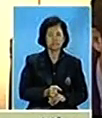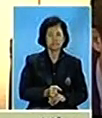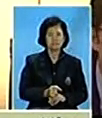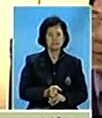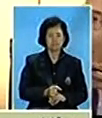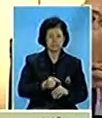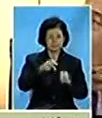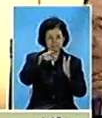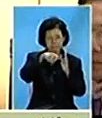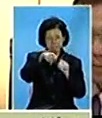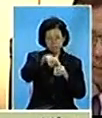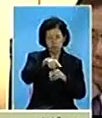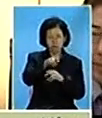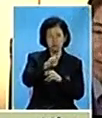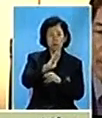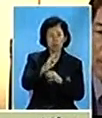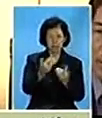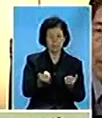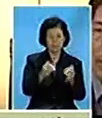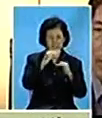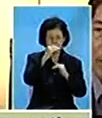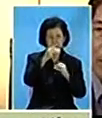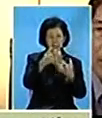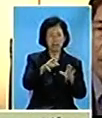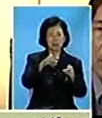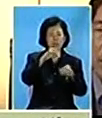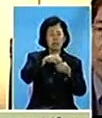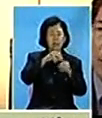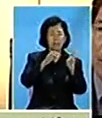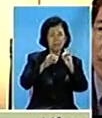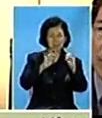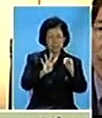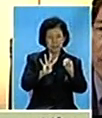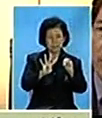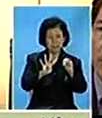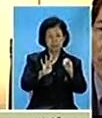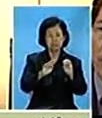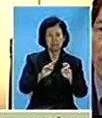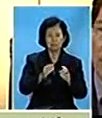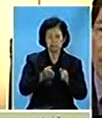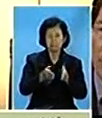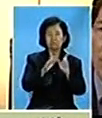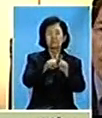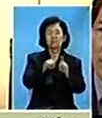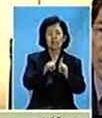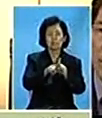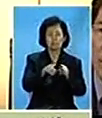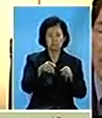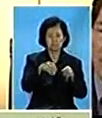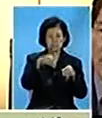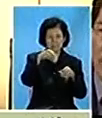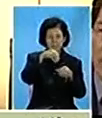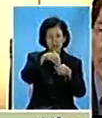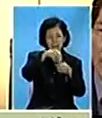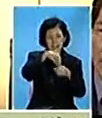พอพระบัญญัตินี้กำหนดว่าเป็นอย่างนี้แล้วนะครับในมาตรา4เนี่ยก็ไม่ได้มีอะไรแตกต่างก็การแพทย์แผนไทยในพรบนี้ก็ห